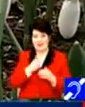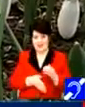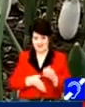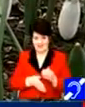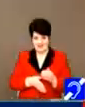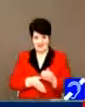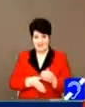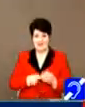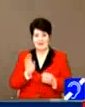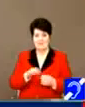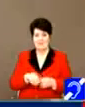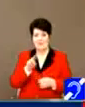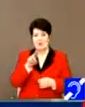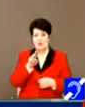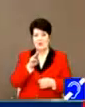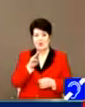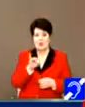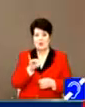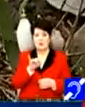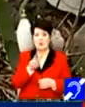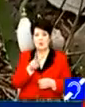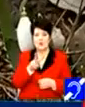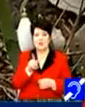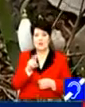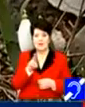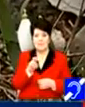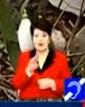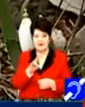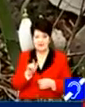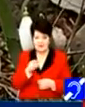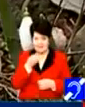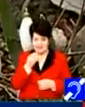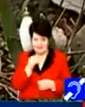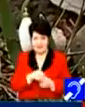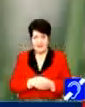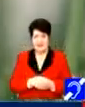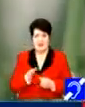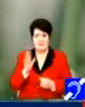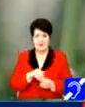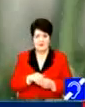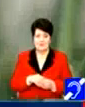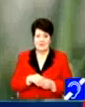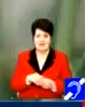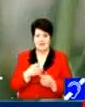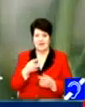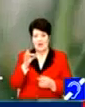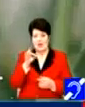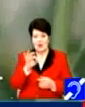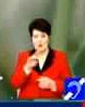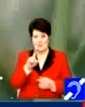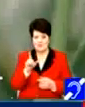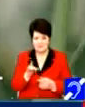подснежники, начинаются тюльпанчики. Я уже на них смотрю, радуюсь ими. После тюльпанчиков идут розочки. И так